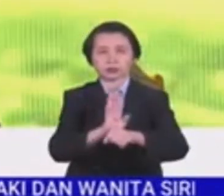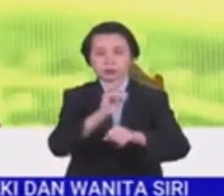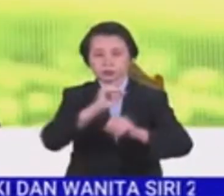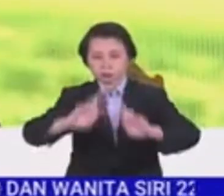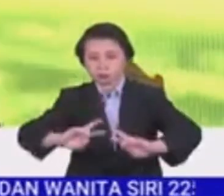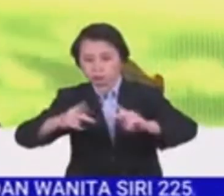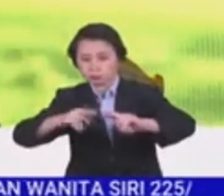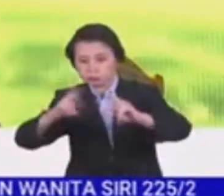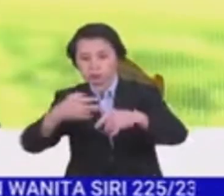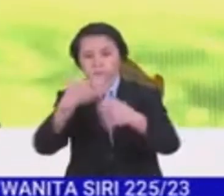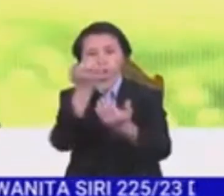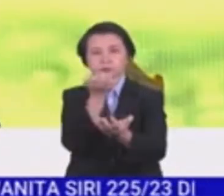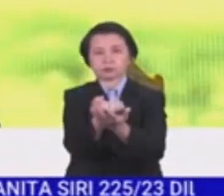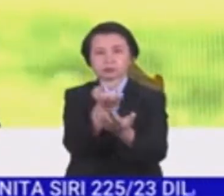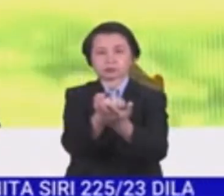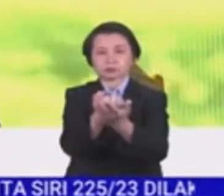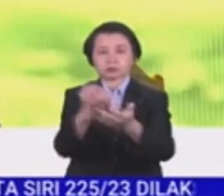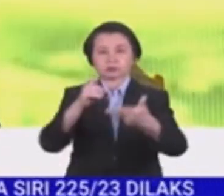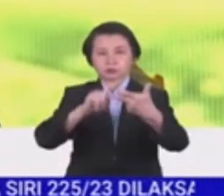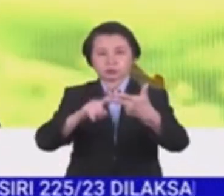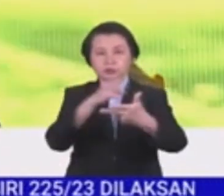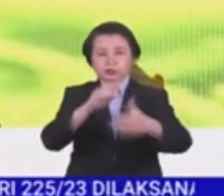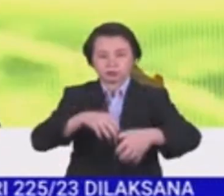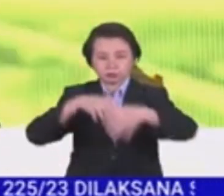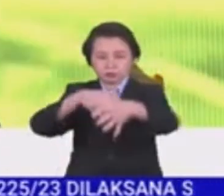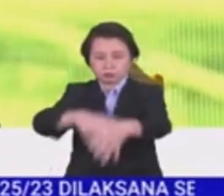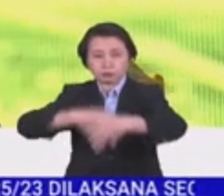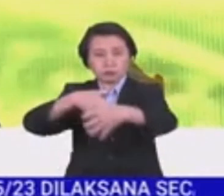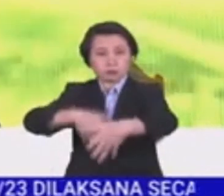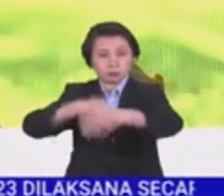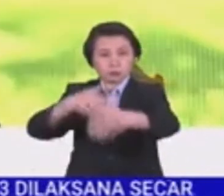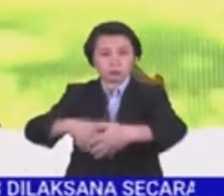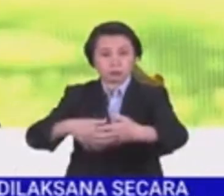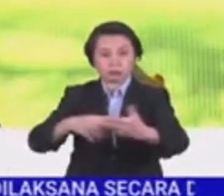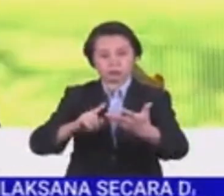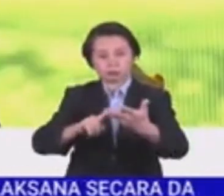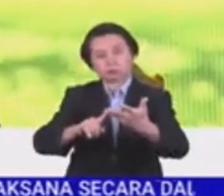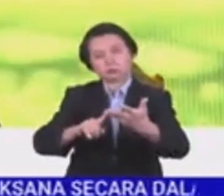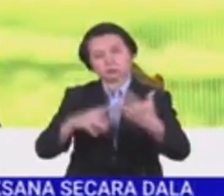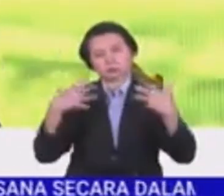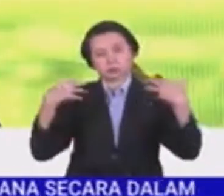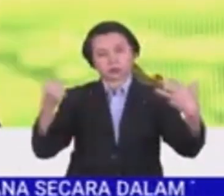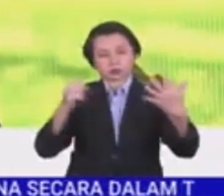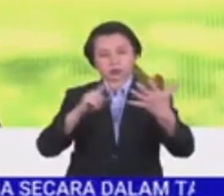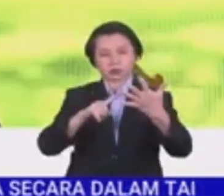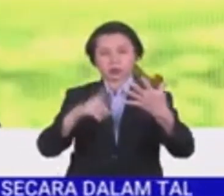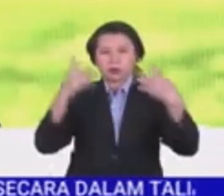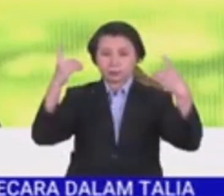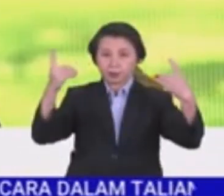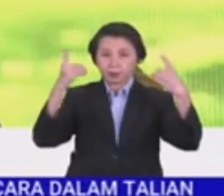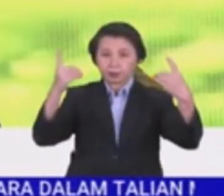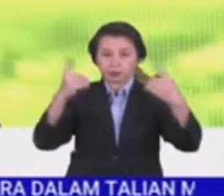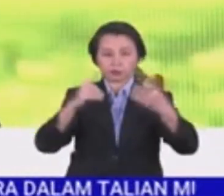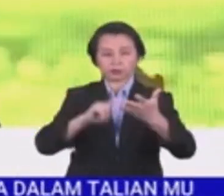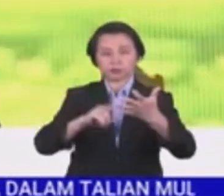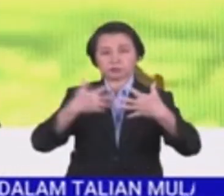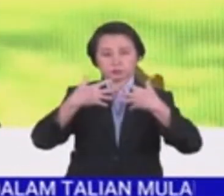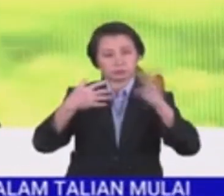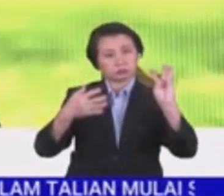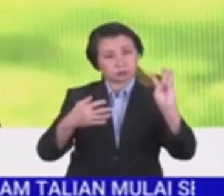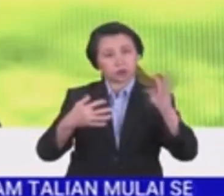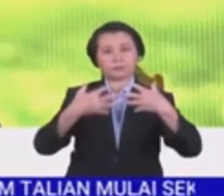peningkatan ekonomi serta pertanian, kesihatan, pendidikan, pembuatan